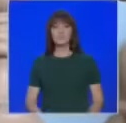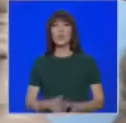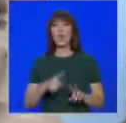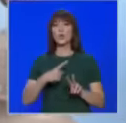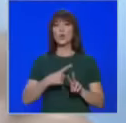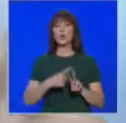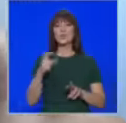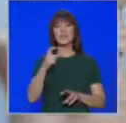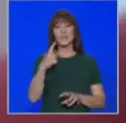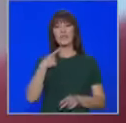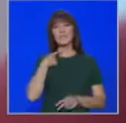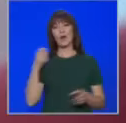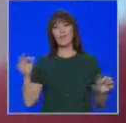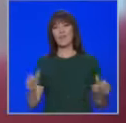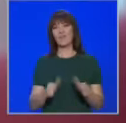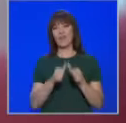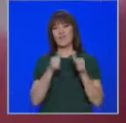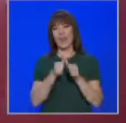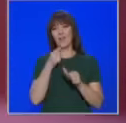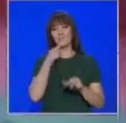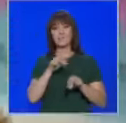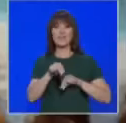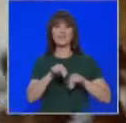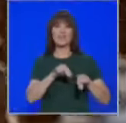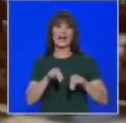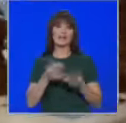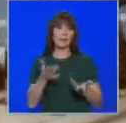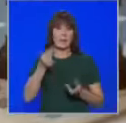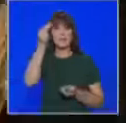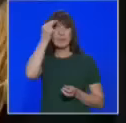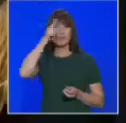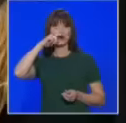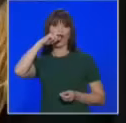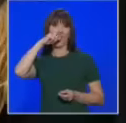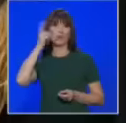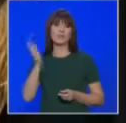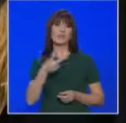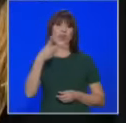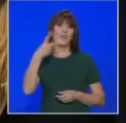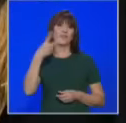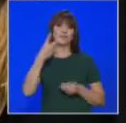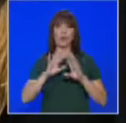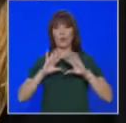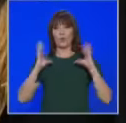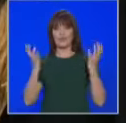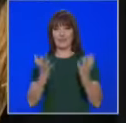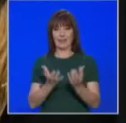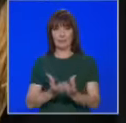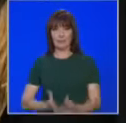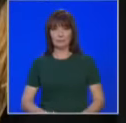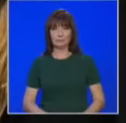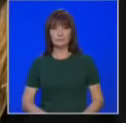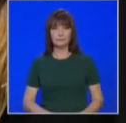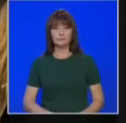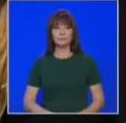Нургил Салимова загуби финала на Световната купа по шахмат. Така българската гордост е вече втора в света.